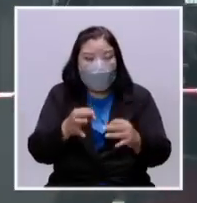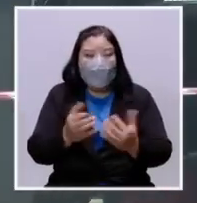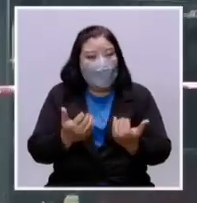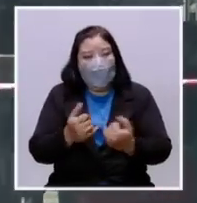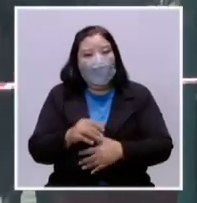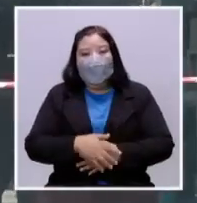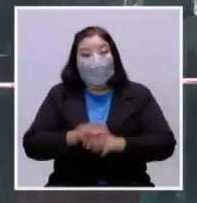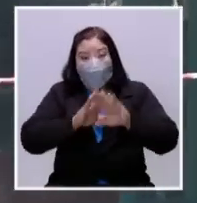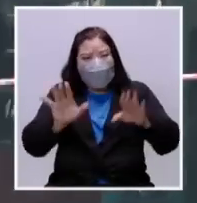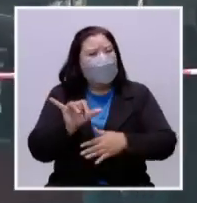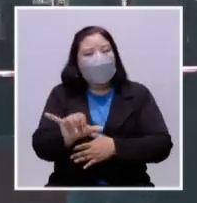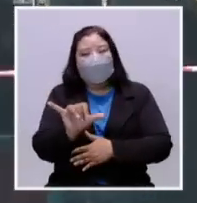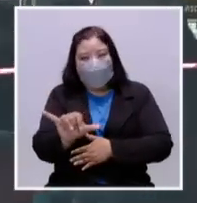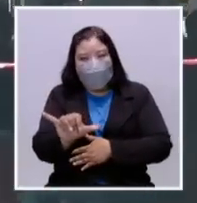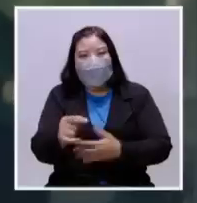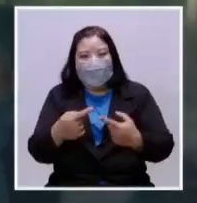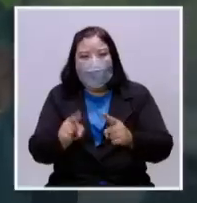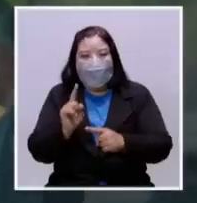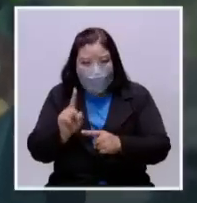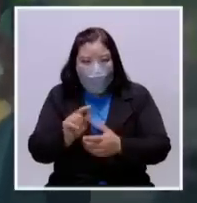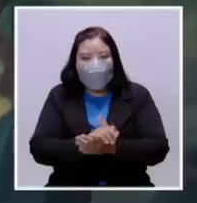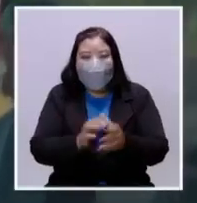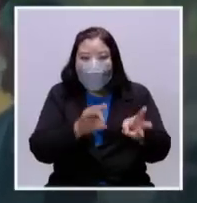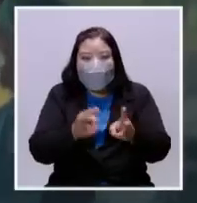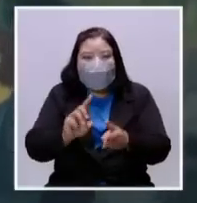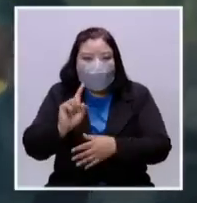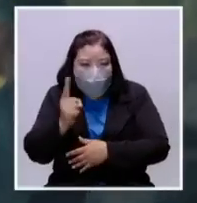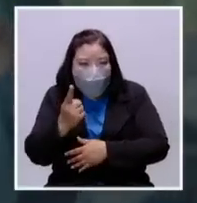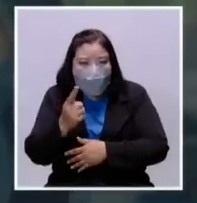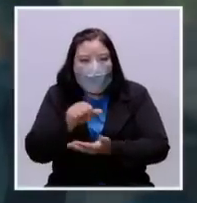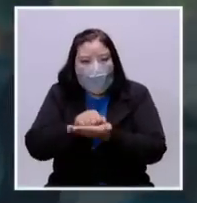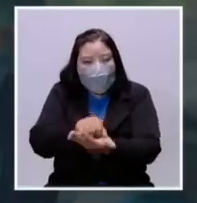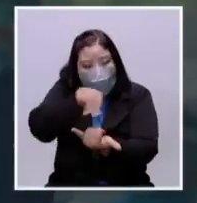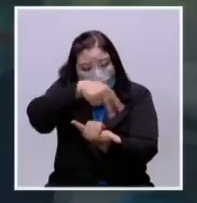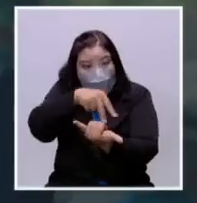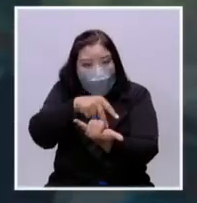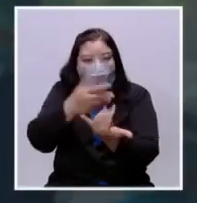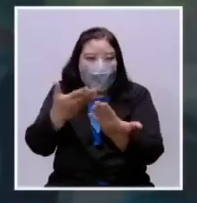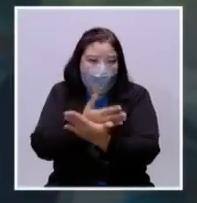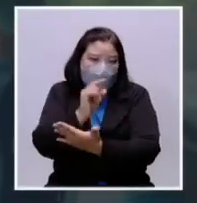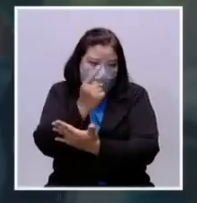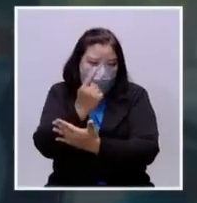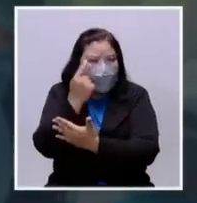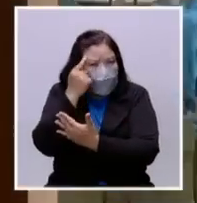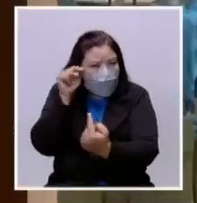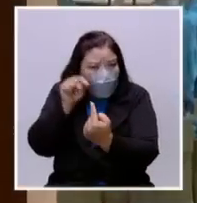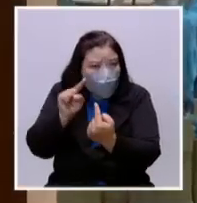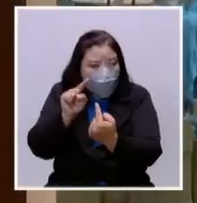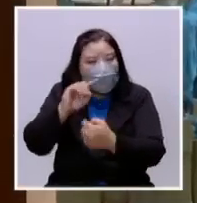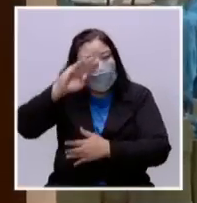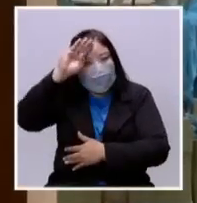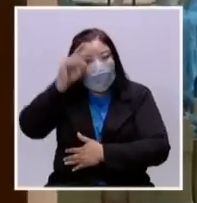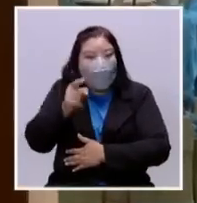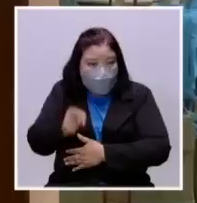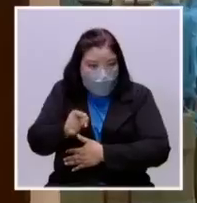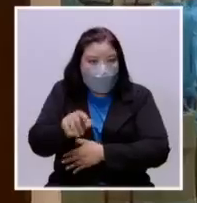ามที่หลายคนเข้าใจแต่คือการปรับปรุงวิธีการให้บริการตามอาการของผู้ป่วยให้สอดคล้องกับสถานการณ์เนื่องจากโ